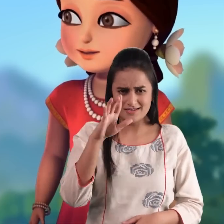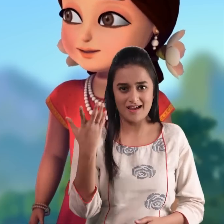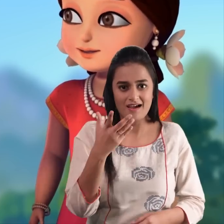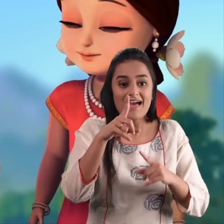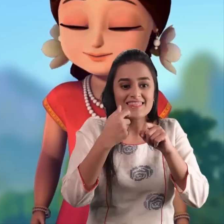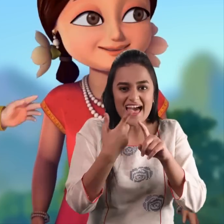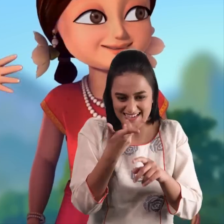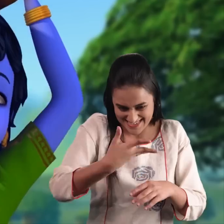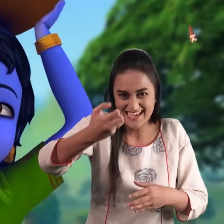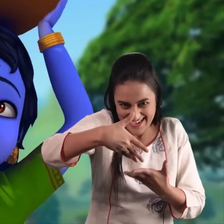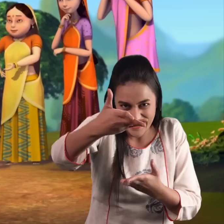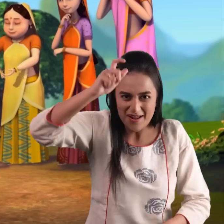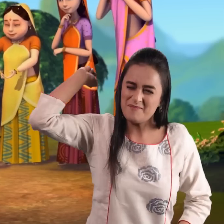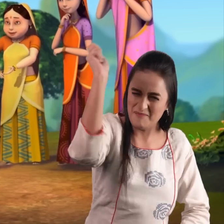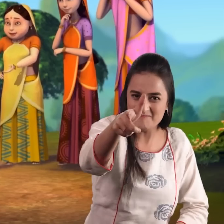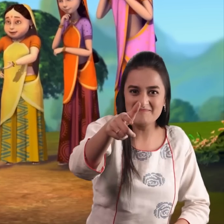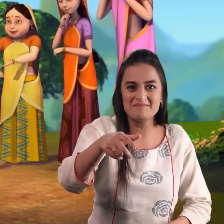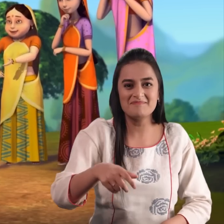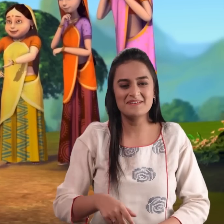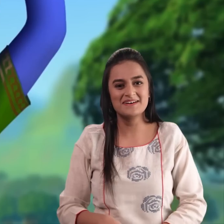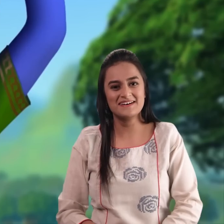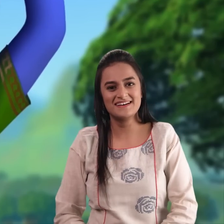ये कर दो, लेते जाओ।